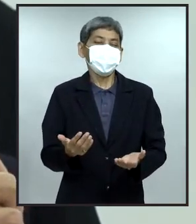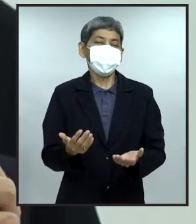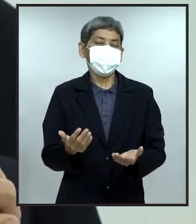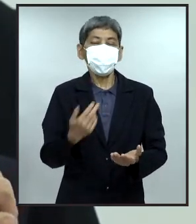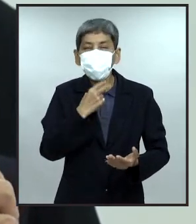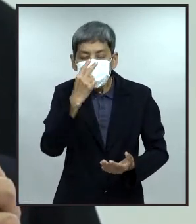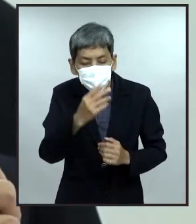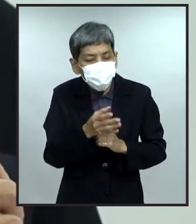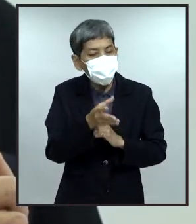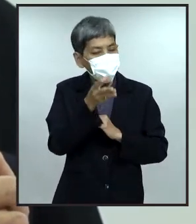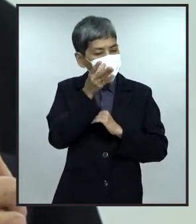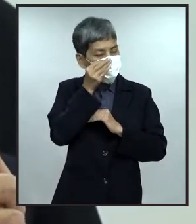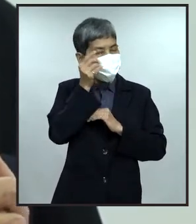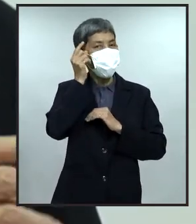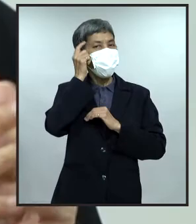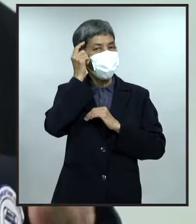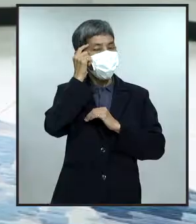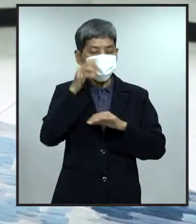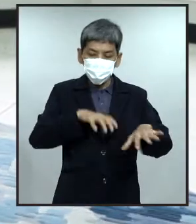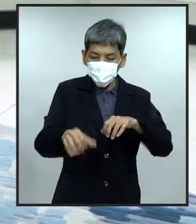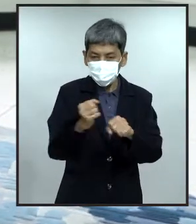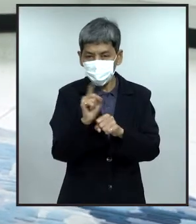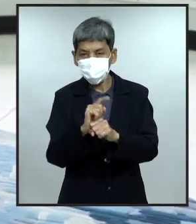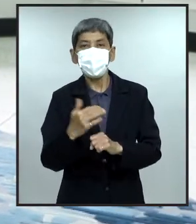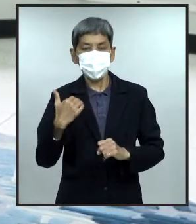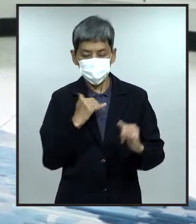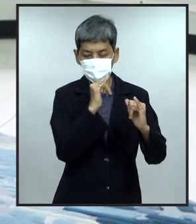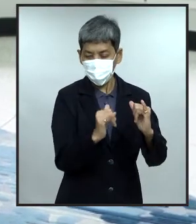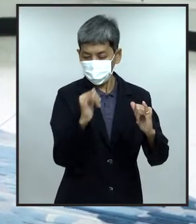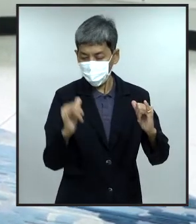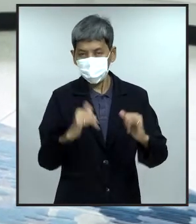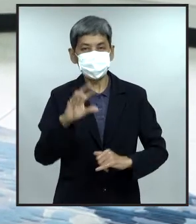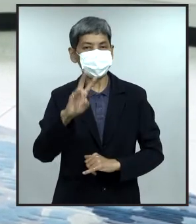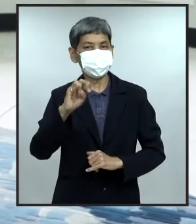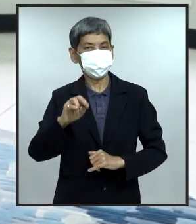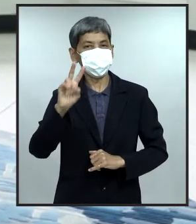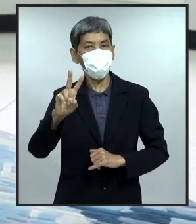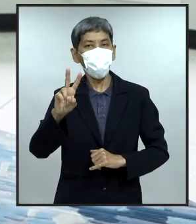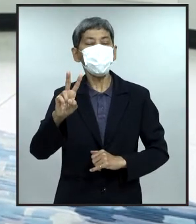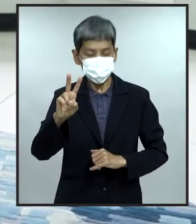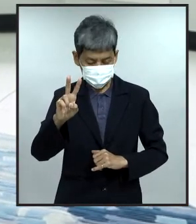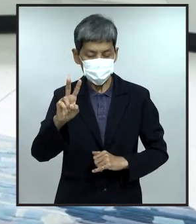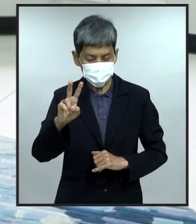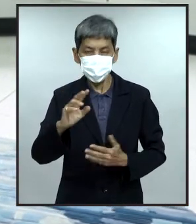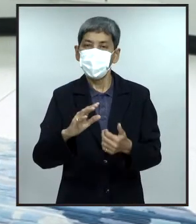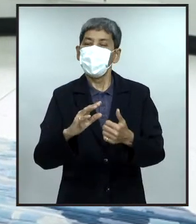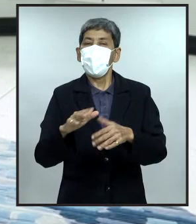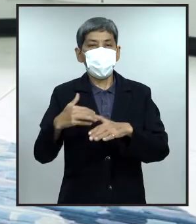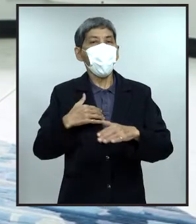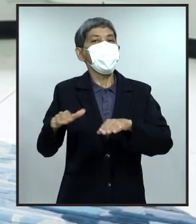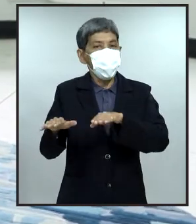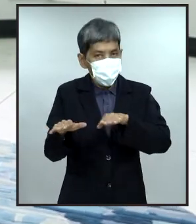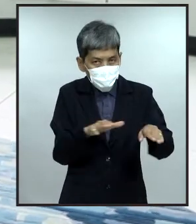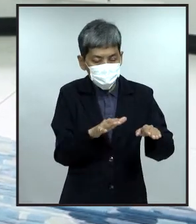ะได้เห็นว่าทำอะไรกันบ้างเตียงเรามีทั้งหมดเนี่ย72เตียงนะครับก็พร้อมที่จะ